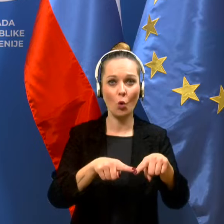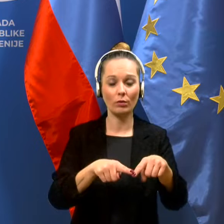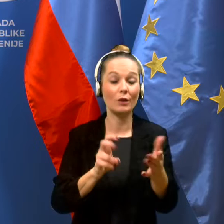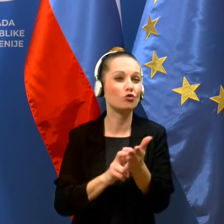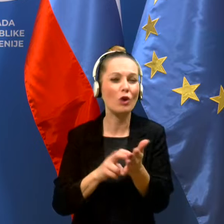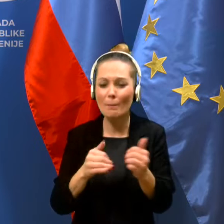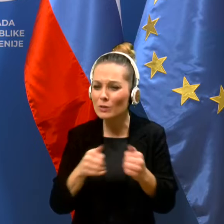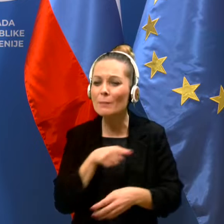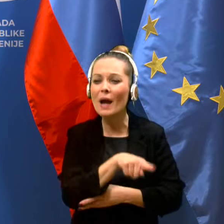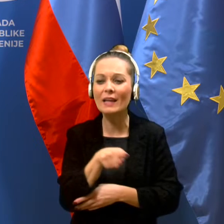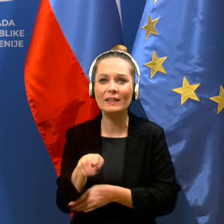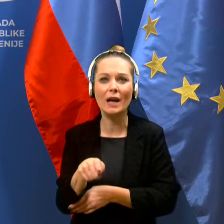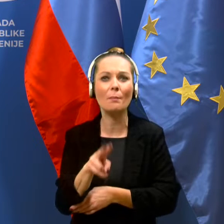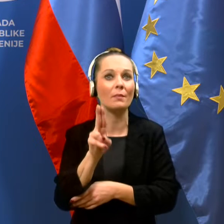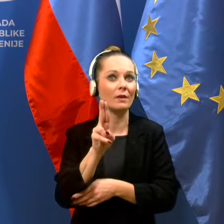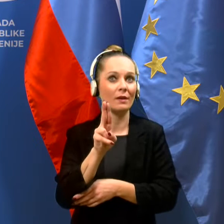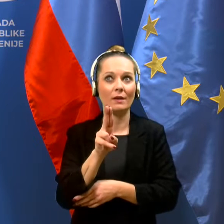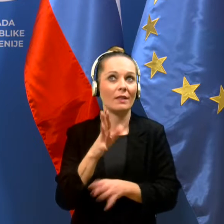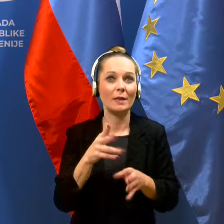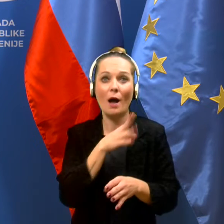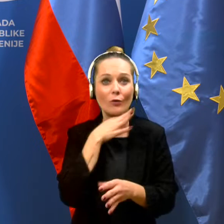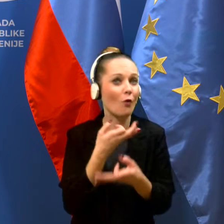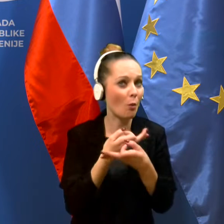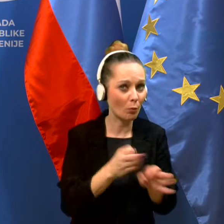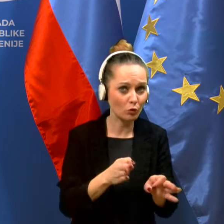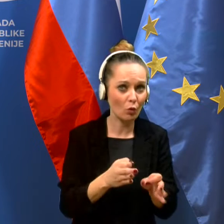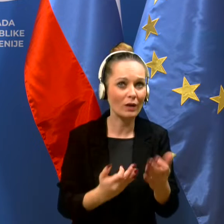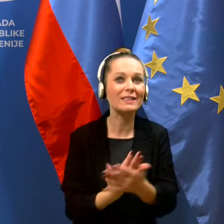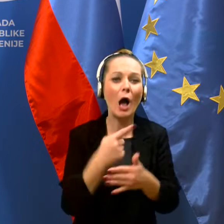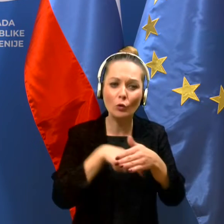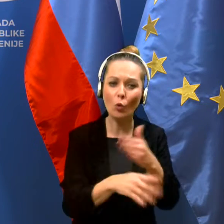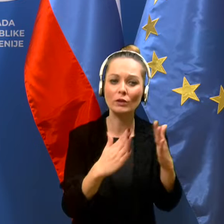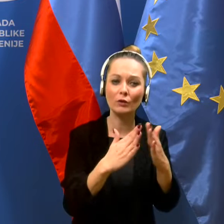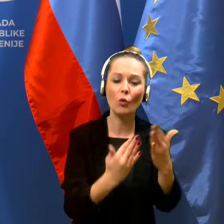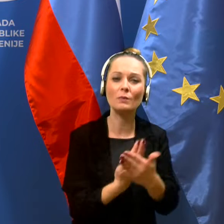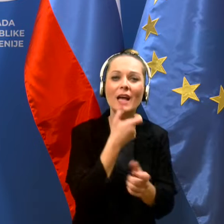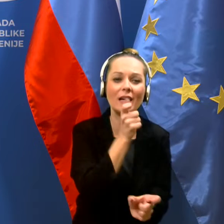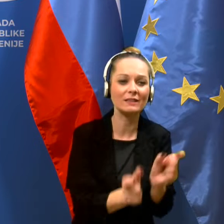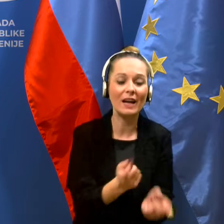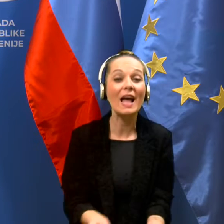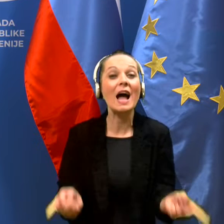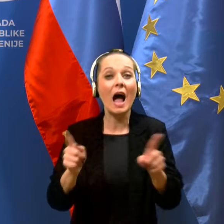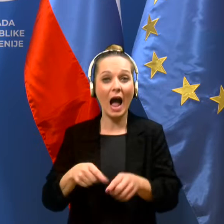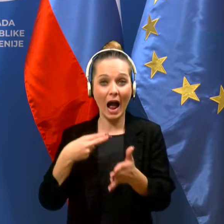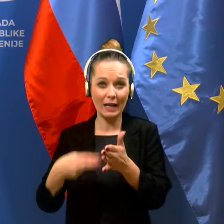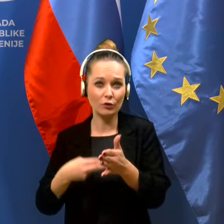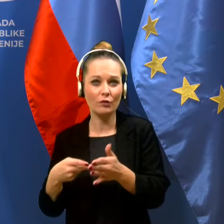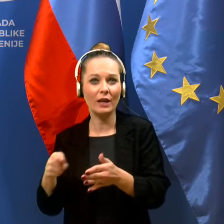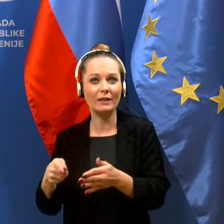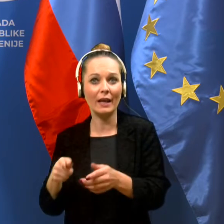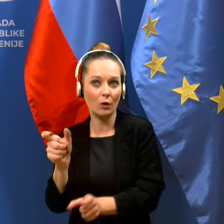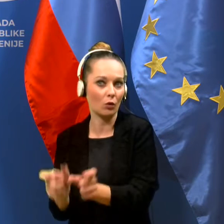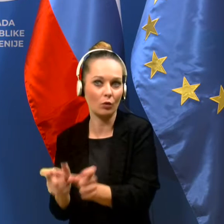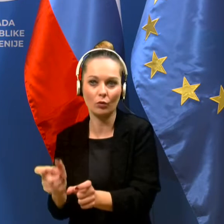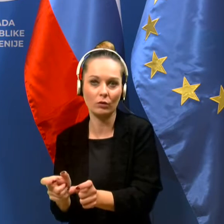predvsem tam, kjer so prostorsko neizvedljive v samih domovih, ali pa je število teh oskrbovancev toliko,